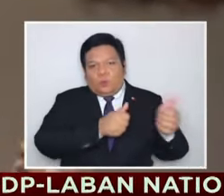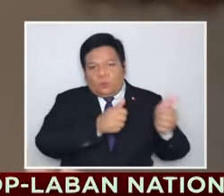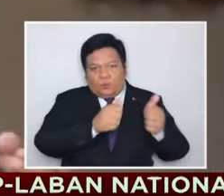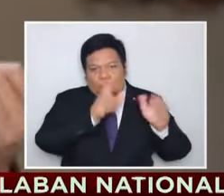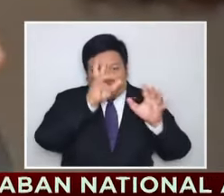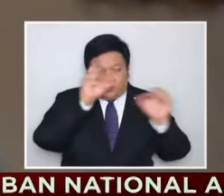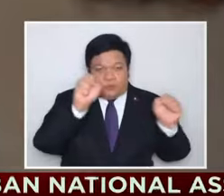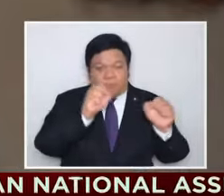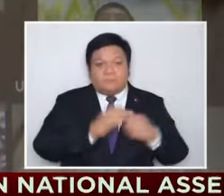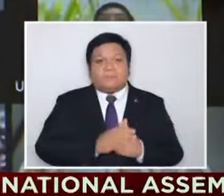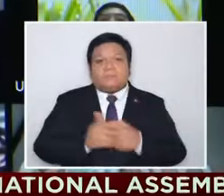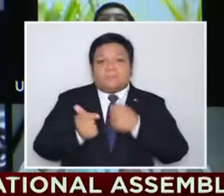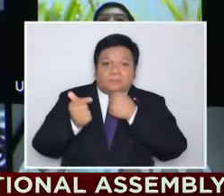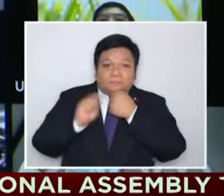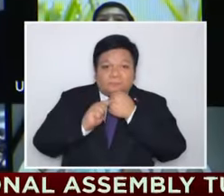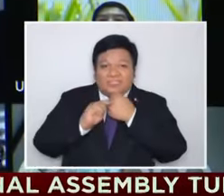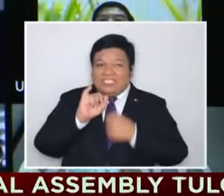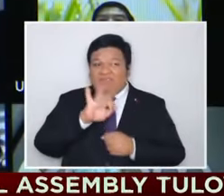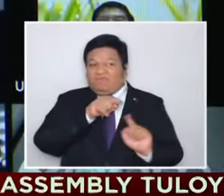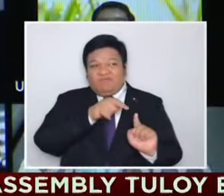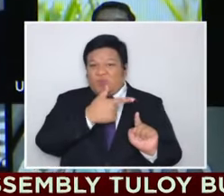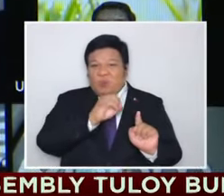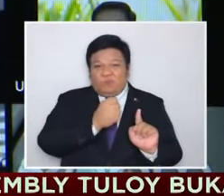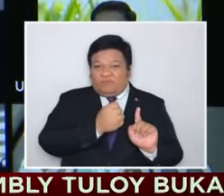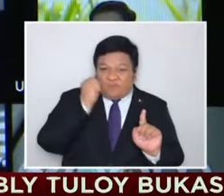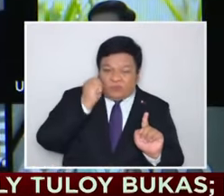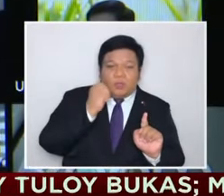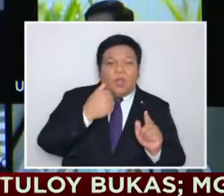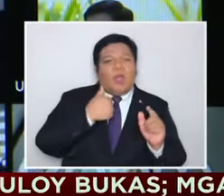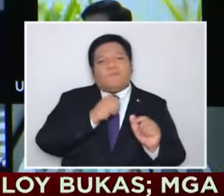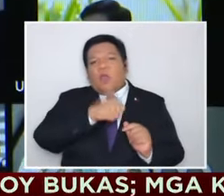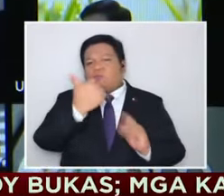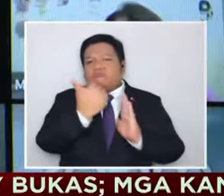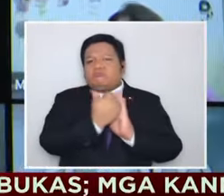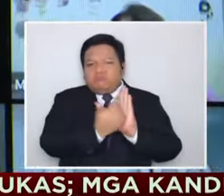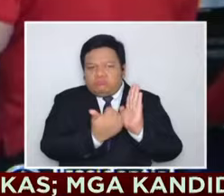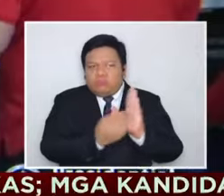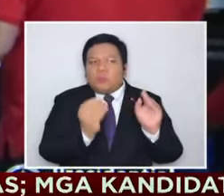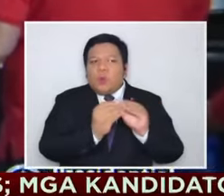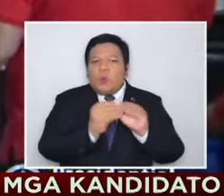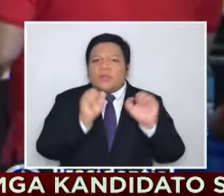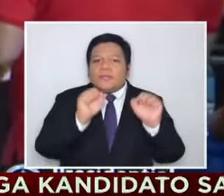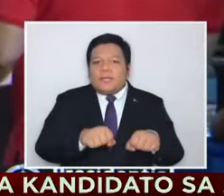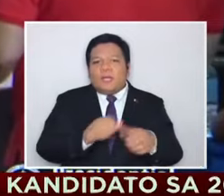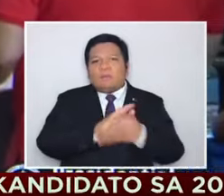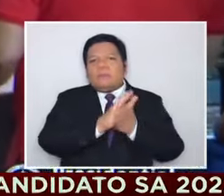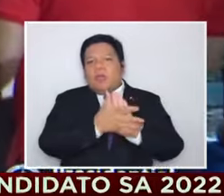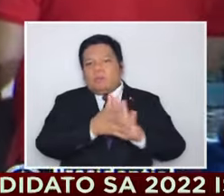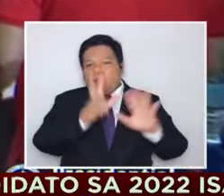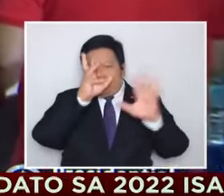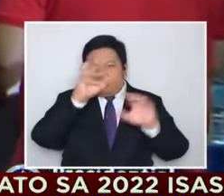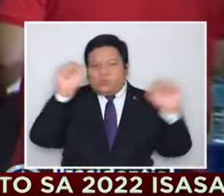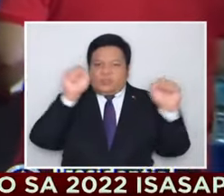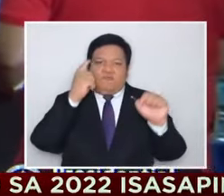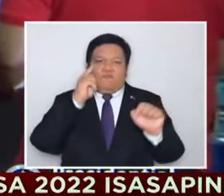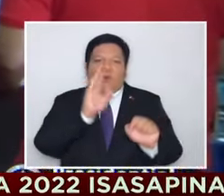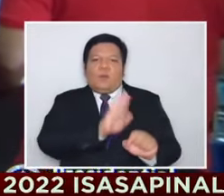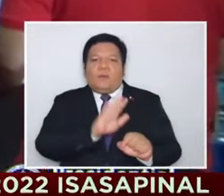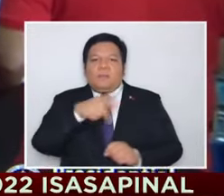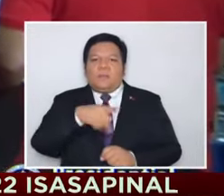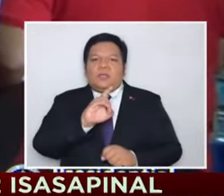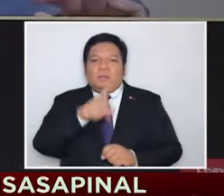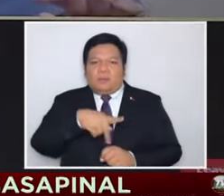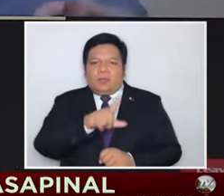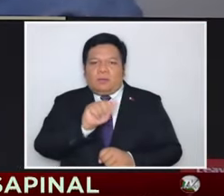Go, tiniyak ni Cusi na mahaba naman ang listahan ng iba pang mga miyembro na posible ring maging pambato ng kanilang partido bilang